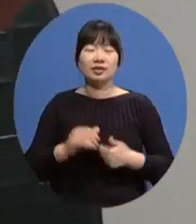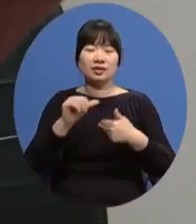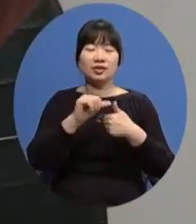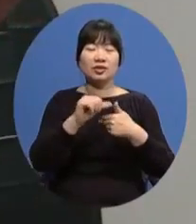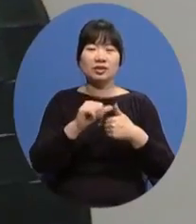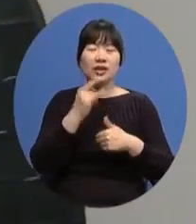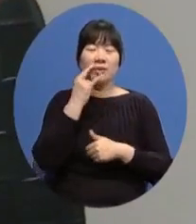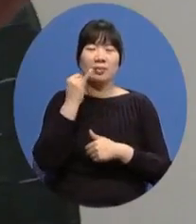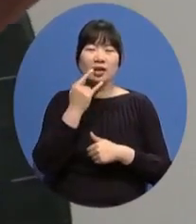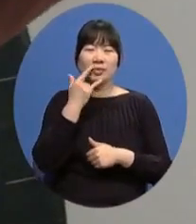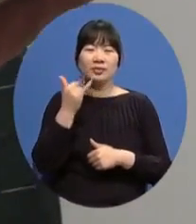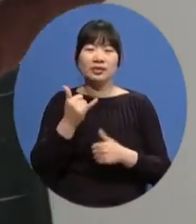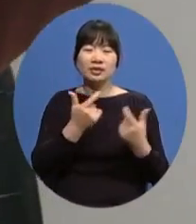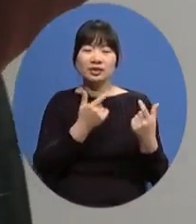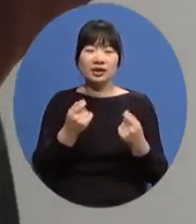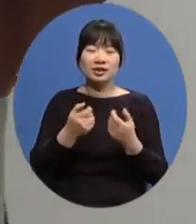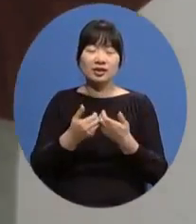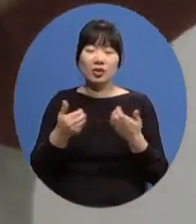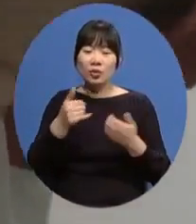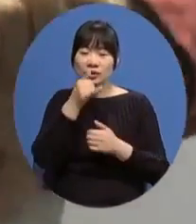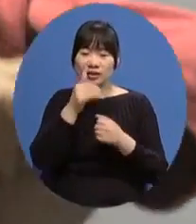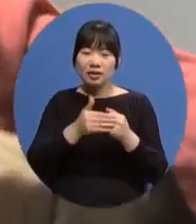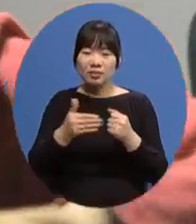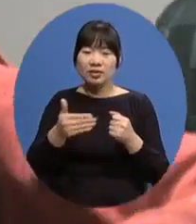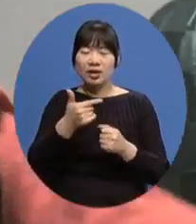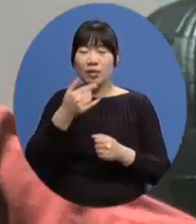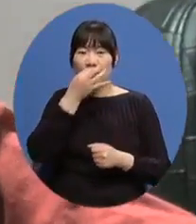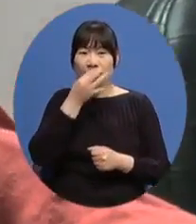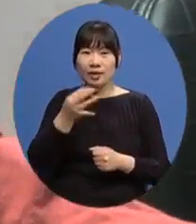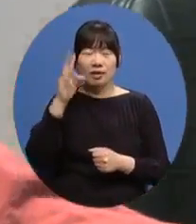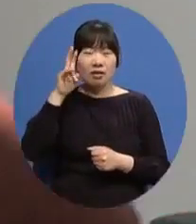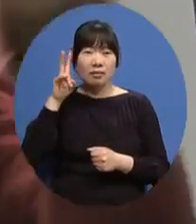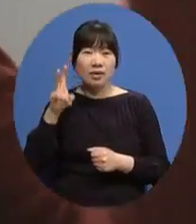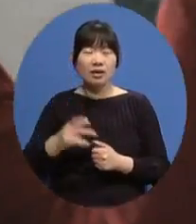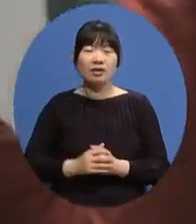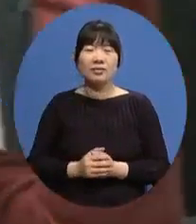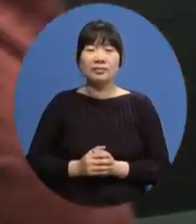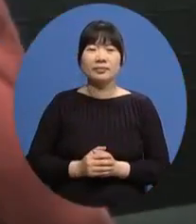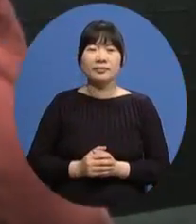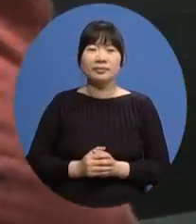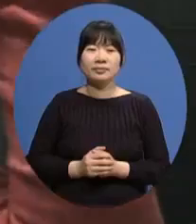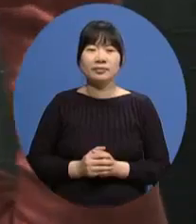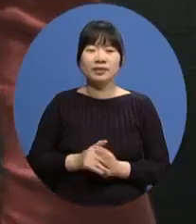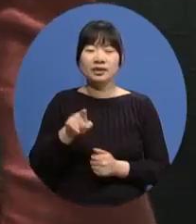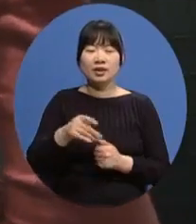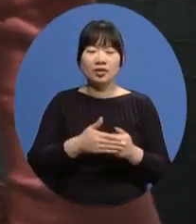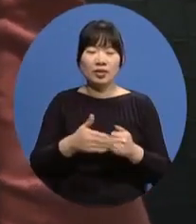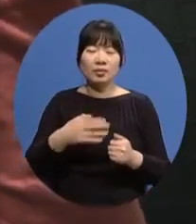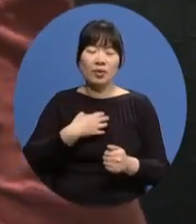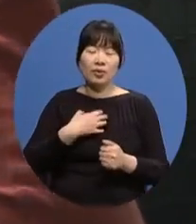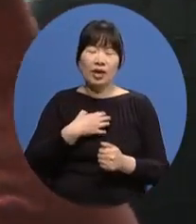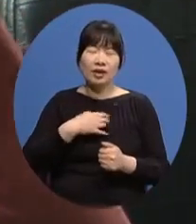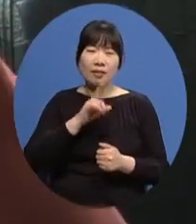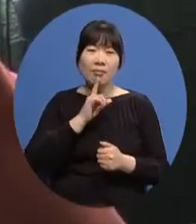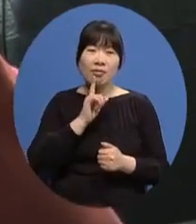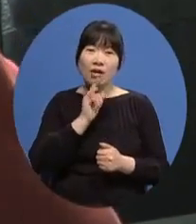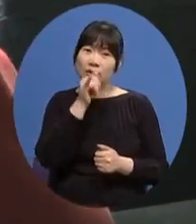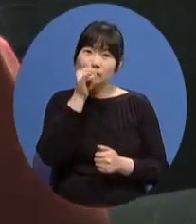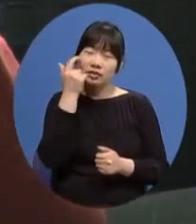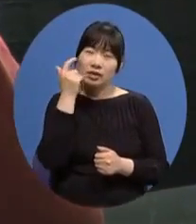건우는 엄마 아빠와 떨어지는 게 너무 힘이 들었나 봅니다. 나 이거 때문에 속상하다 뭐 이렇게 얘기하는